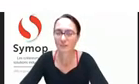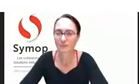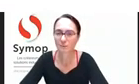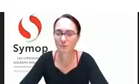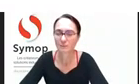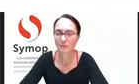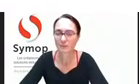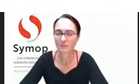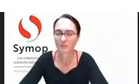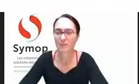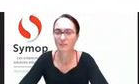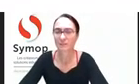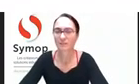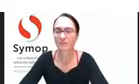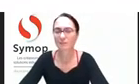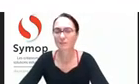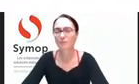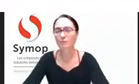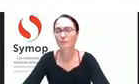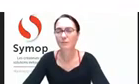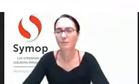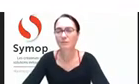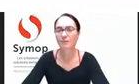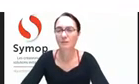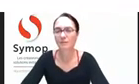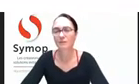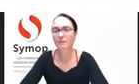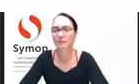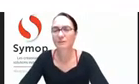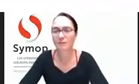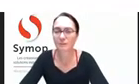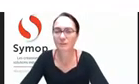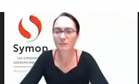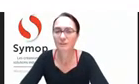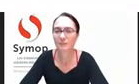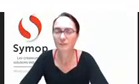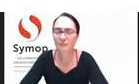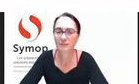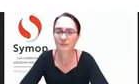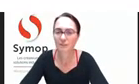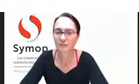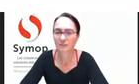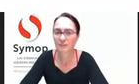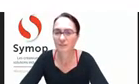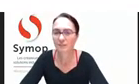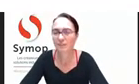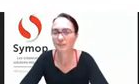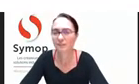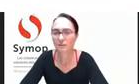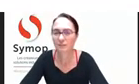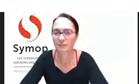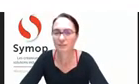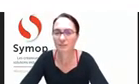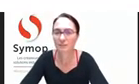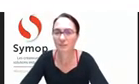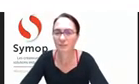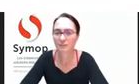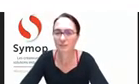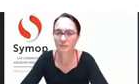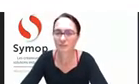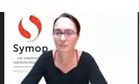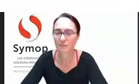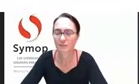société eNews qui vous présentera l'IoT, l'Internet of Things et l'intelligence